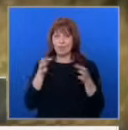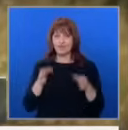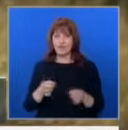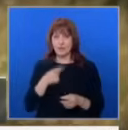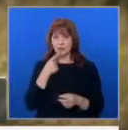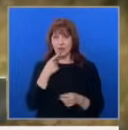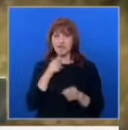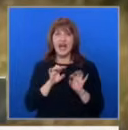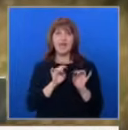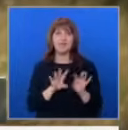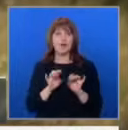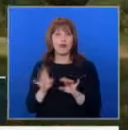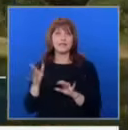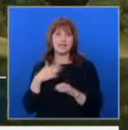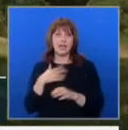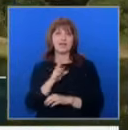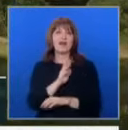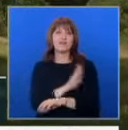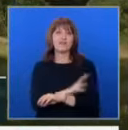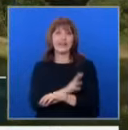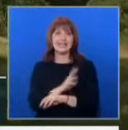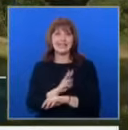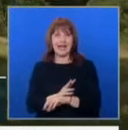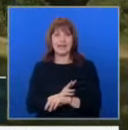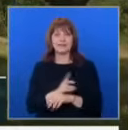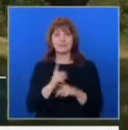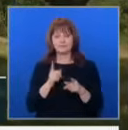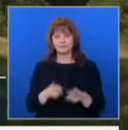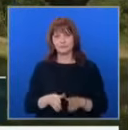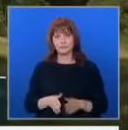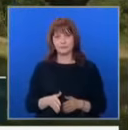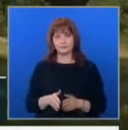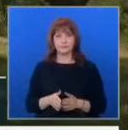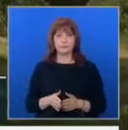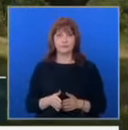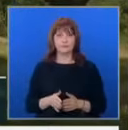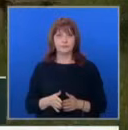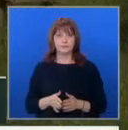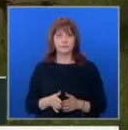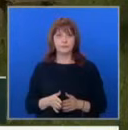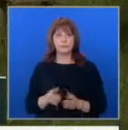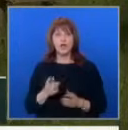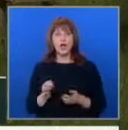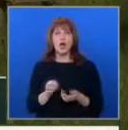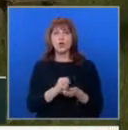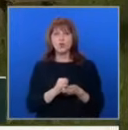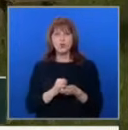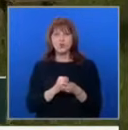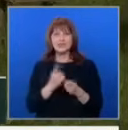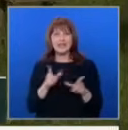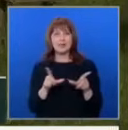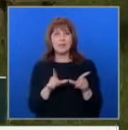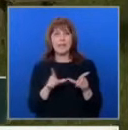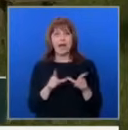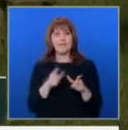че цялата информация е на сайта на агенцията и в портала за електронни услуги. Дружества, в които